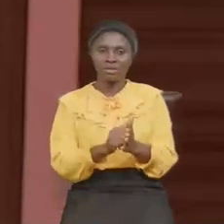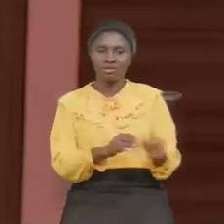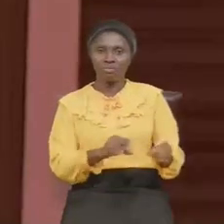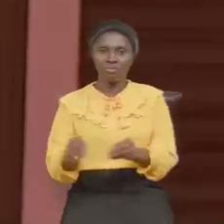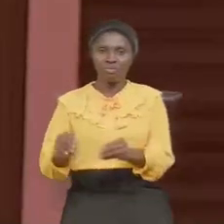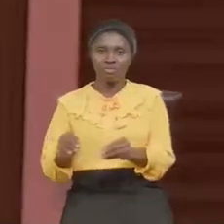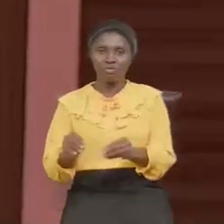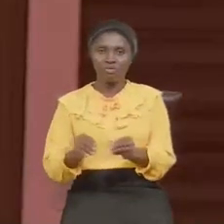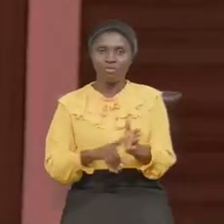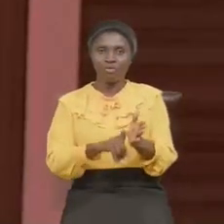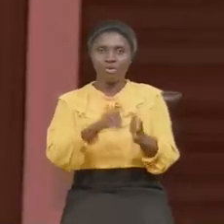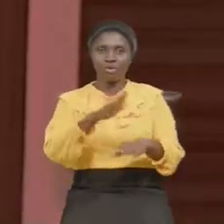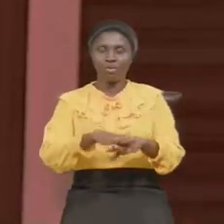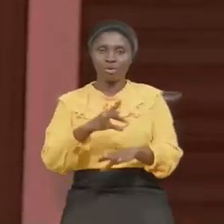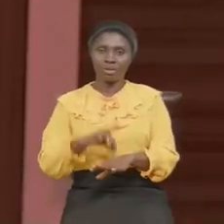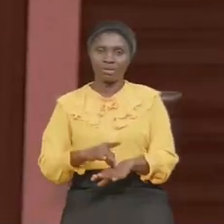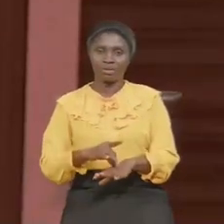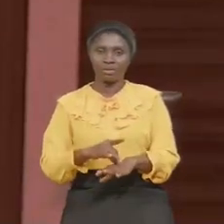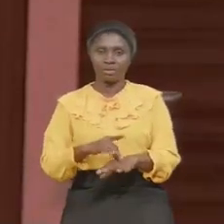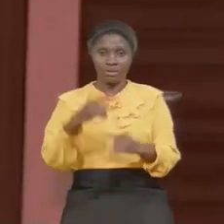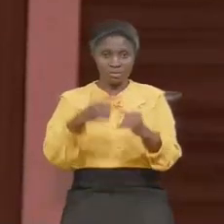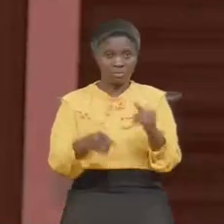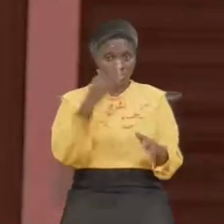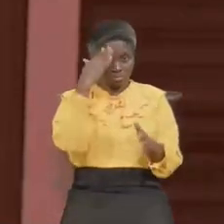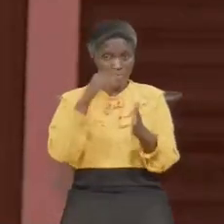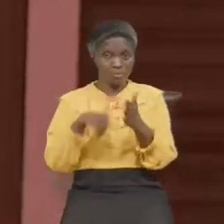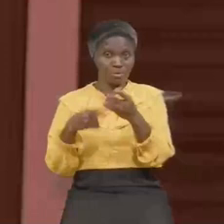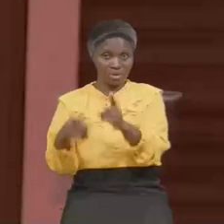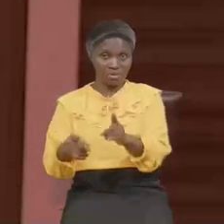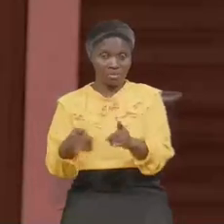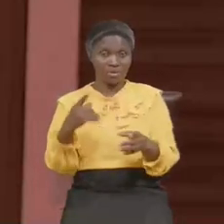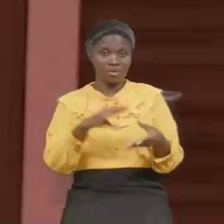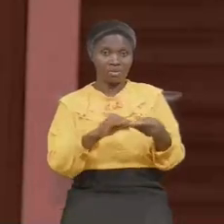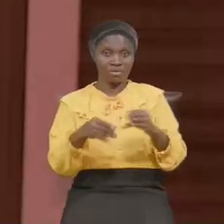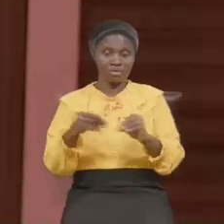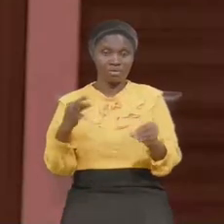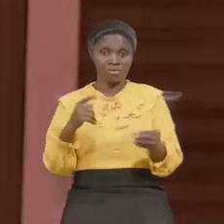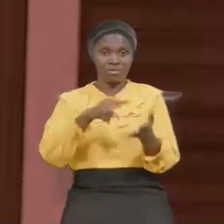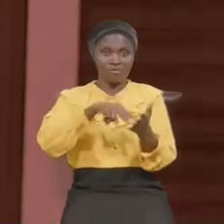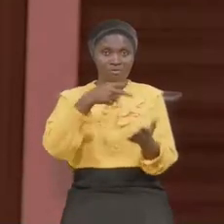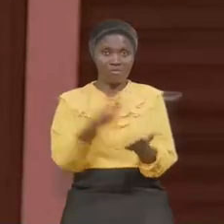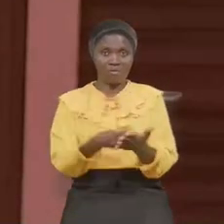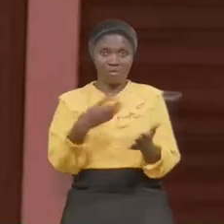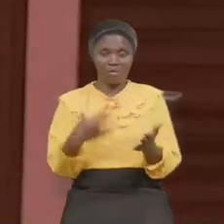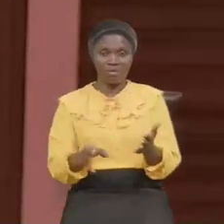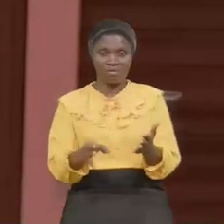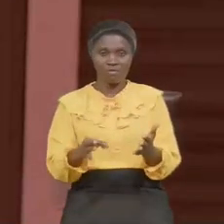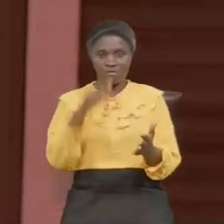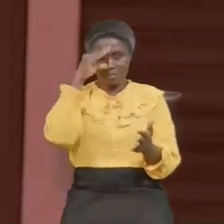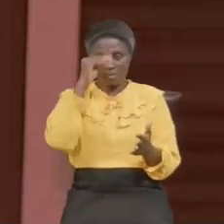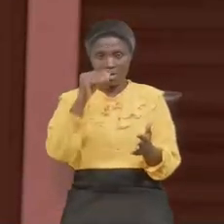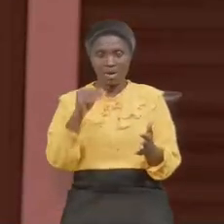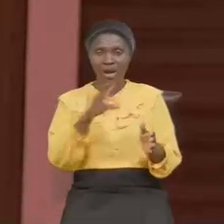Mais finalement, vous savez ce qui s'est passé? C'est l'histoire de la chute de l'homme. Comme résultat de cette